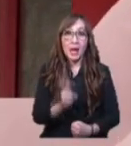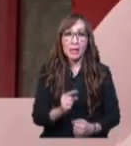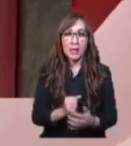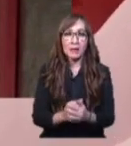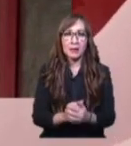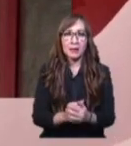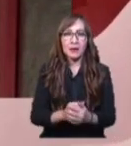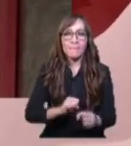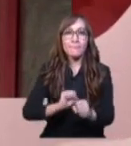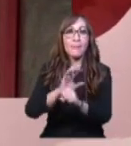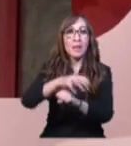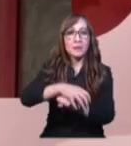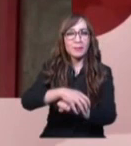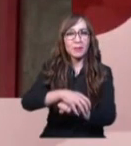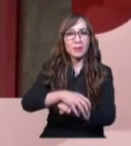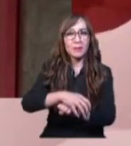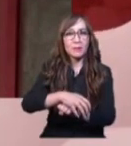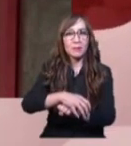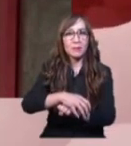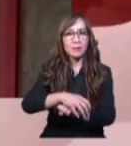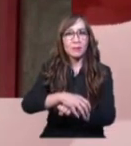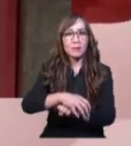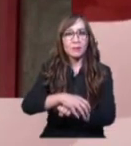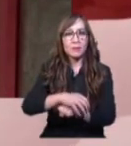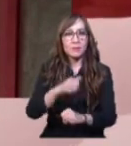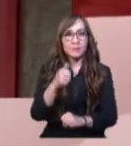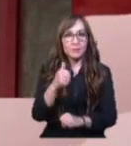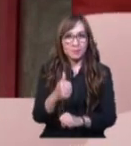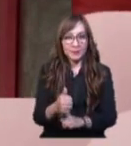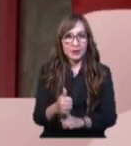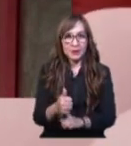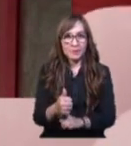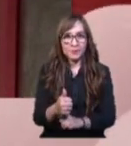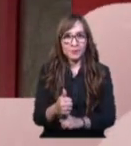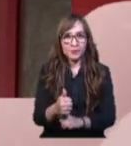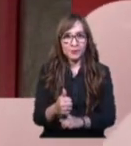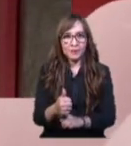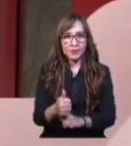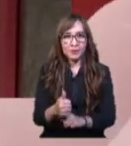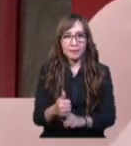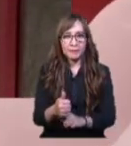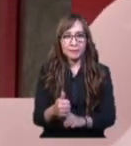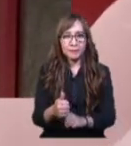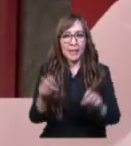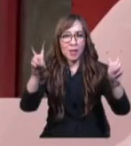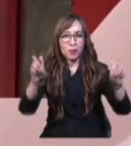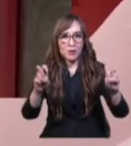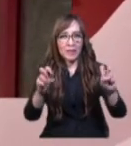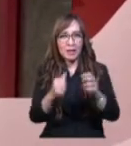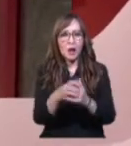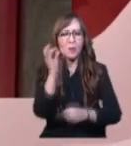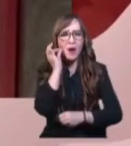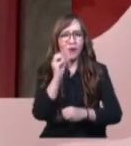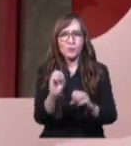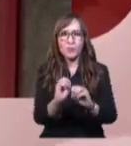personal, seperti maaf belum bisa ngopi bareng lagi, jadi mereka berlebaran secara langsung dan tapi menggunakan